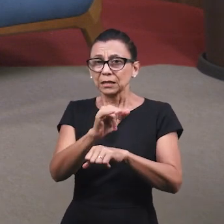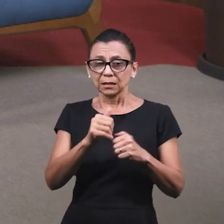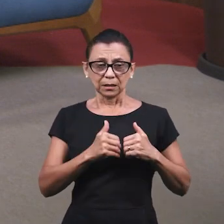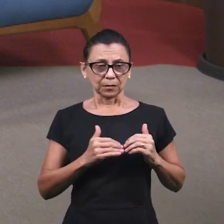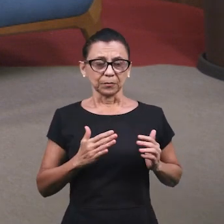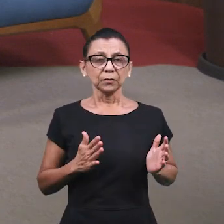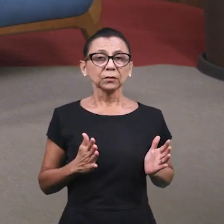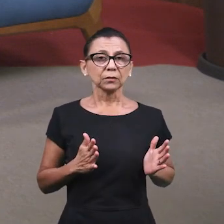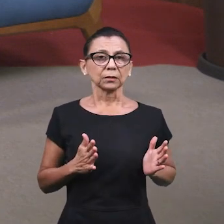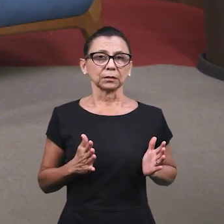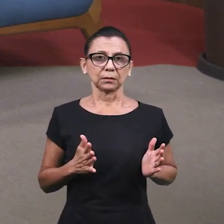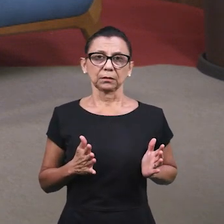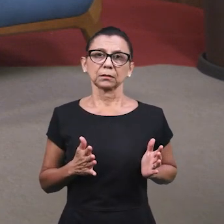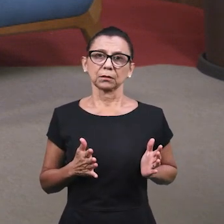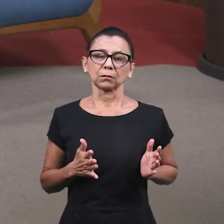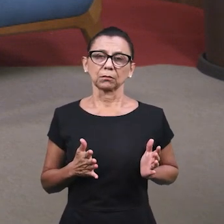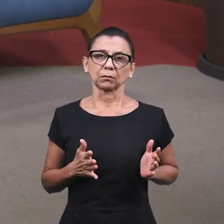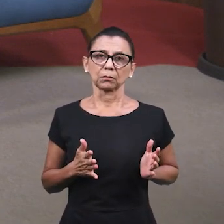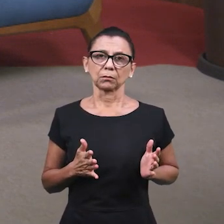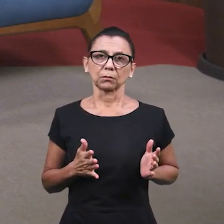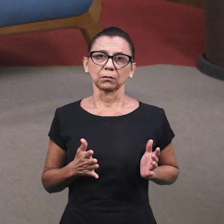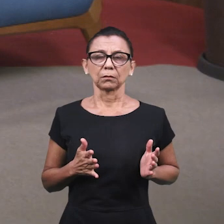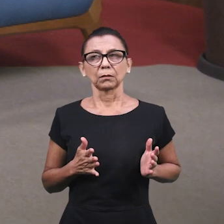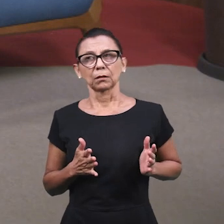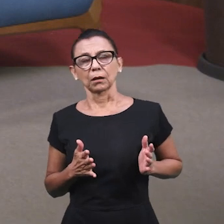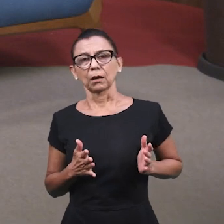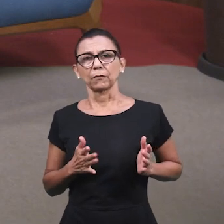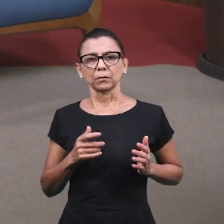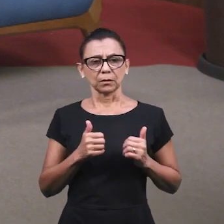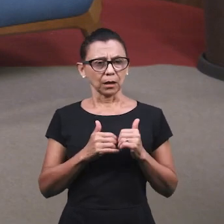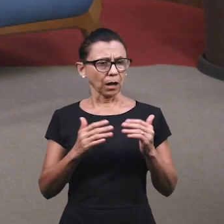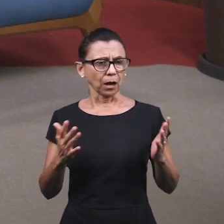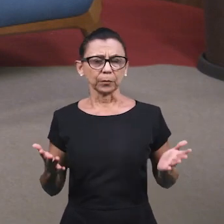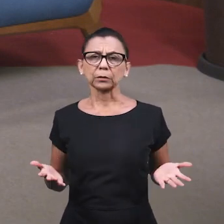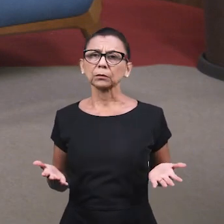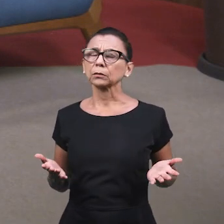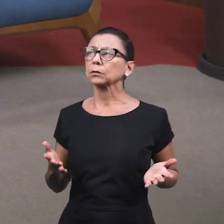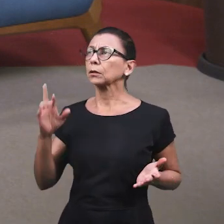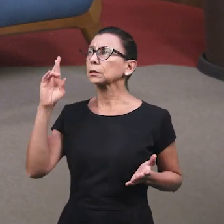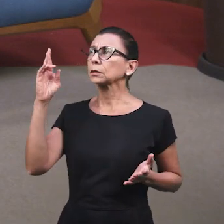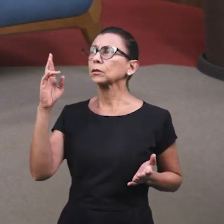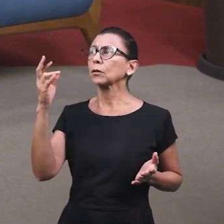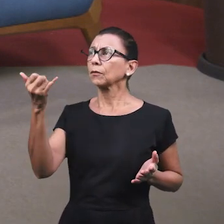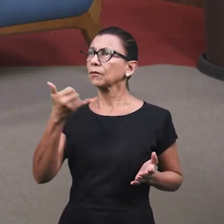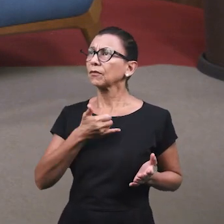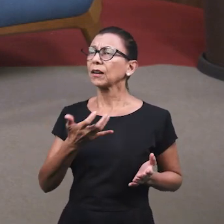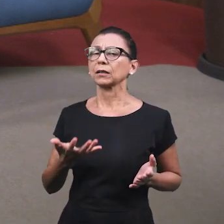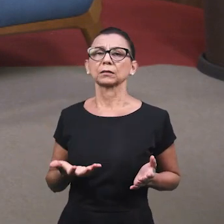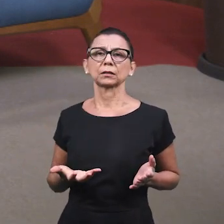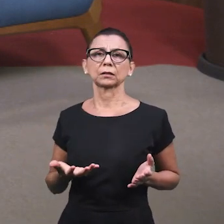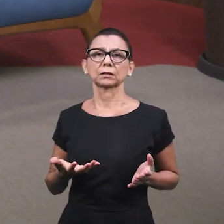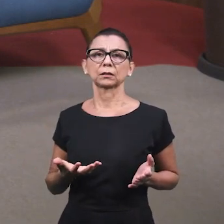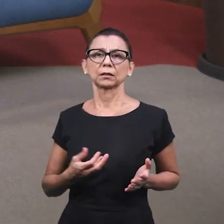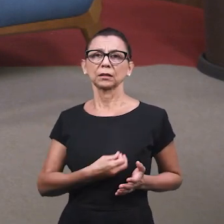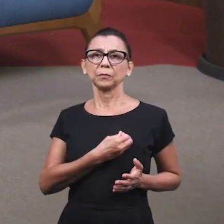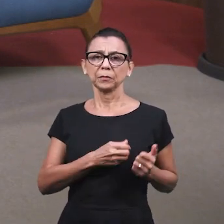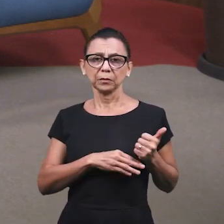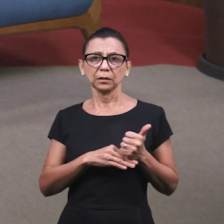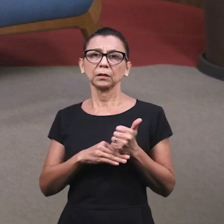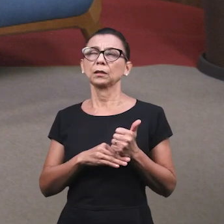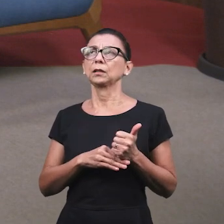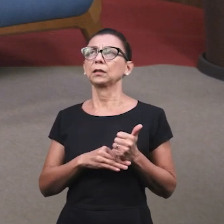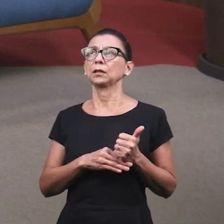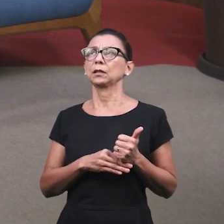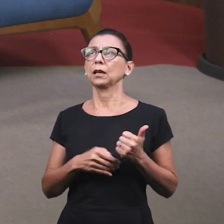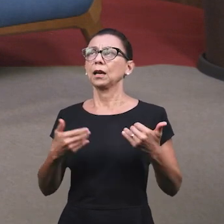convaincre, et le Saint-Esprit, il va nous convaincre comment? Quand on ouvre le cœur, Seigneur, tu peux parler, Seigneur, conduis ma